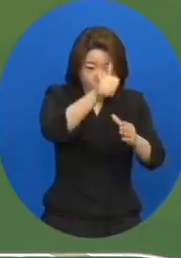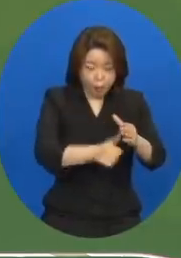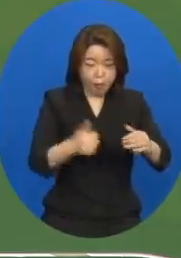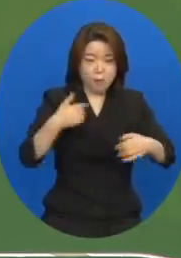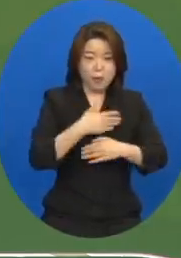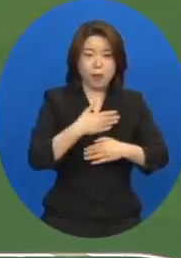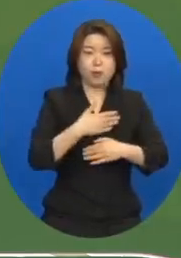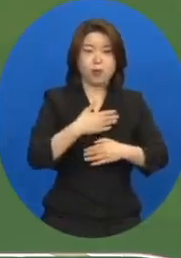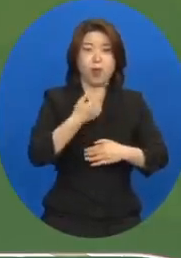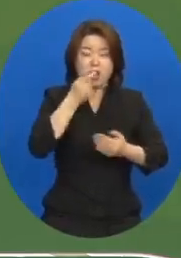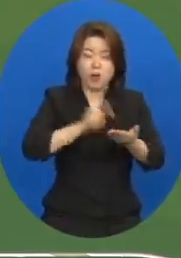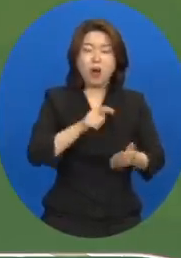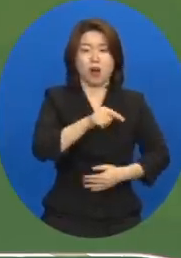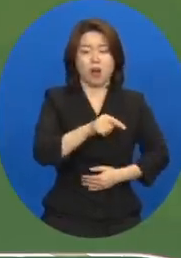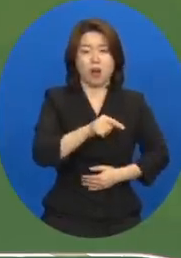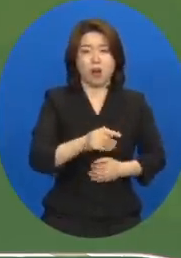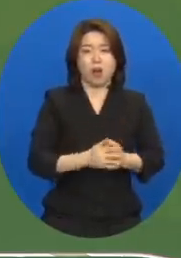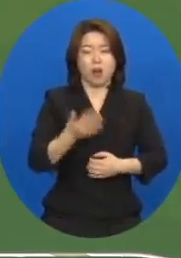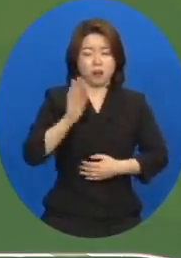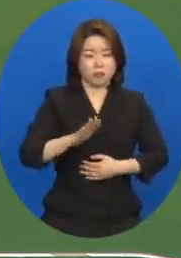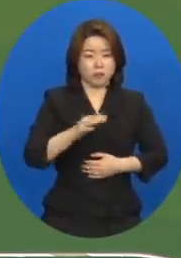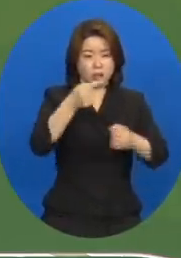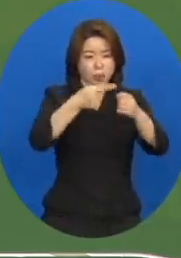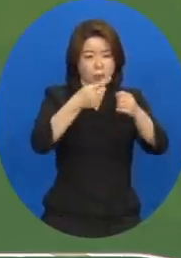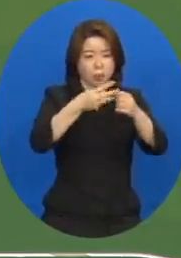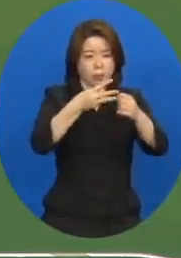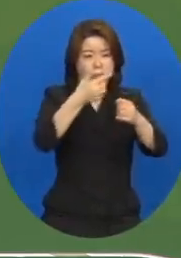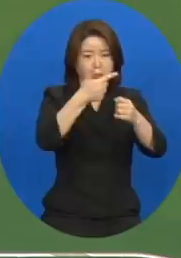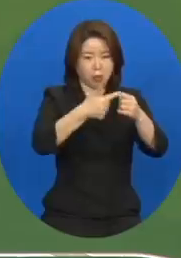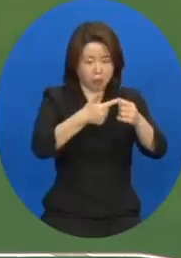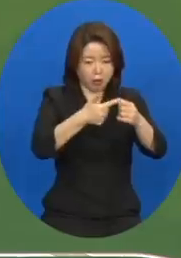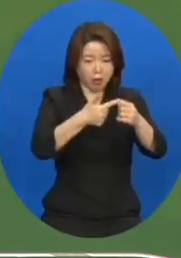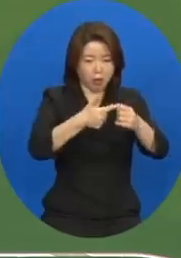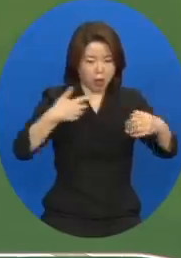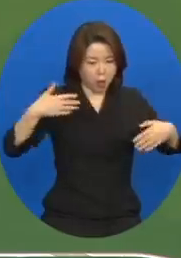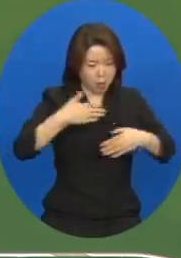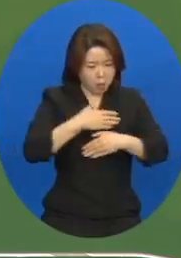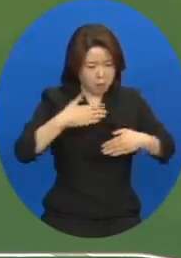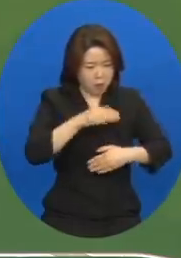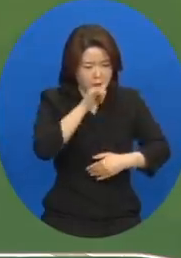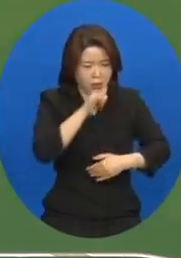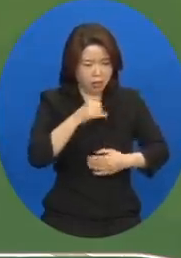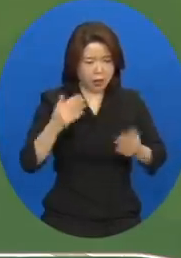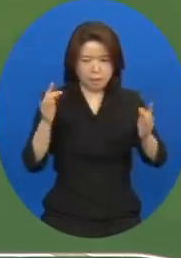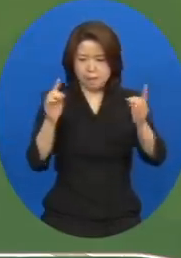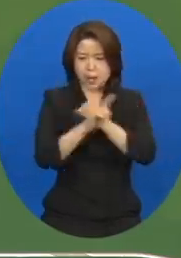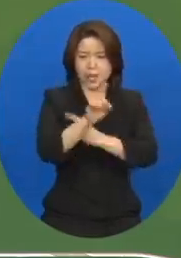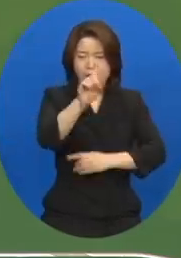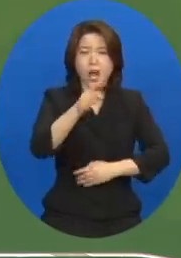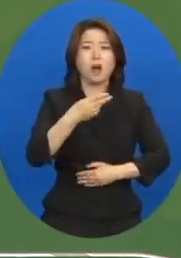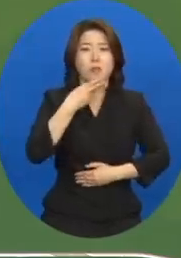아니죠. 여섯 번째 목욕할 때까지 아무런 변화가 없었단 말입니다.